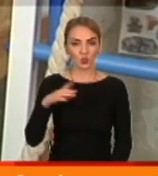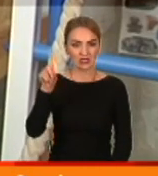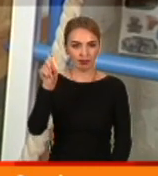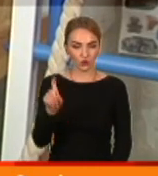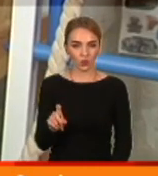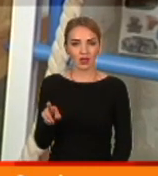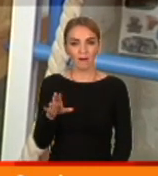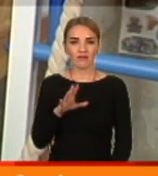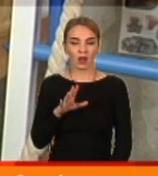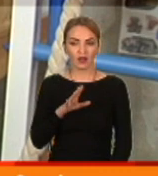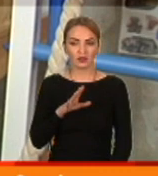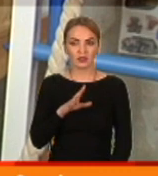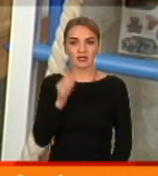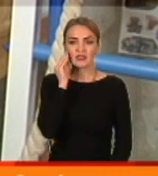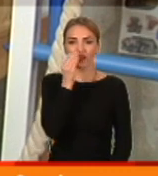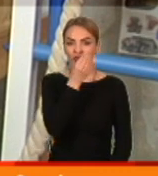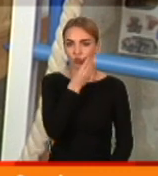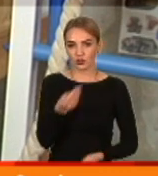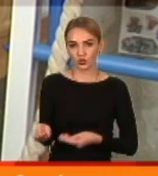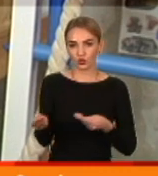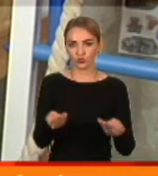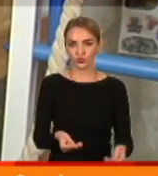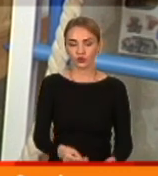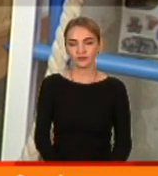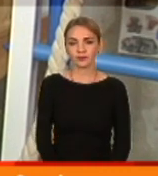я ей, бывает, салфеточки ношу,